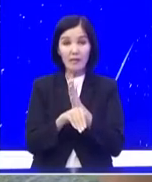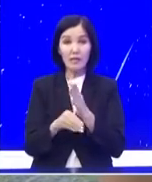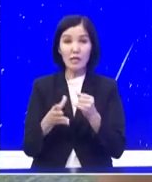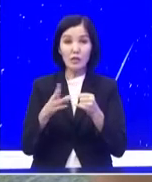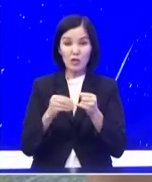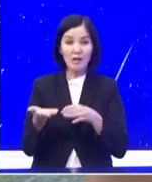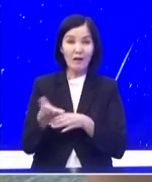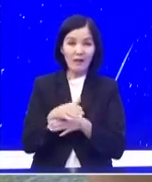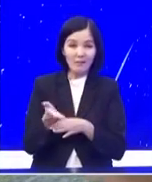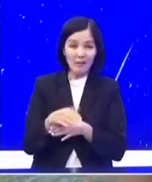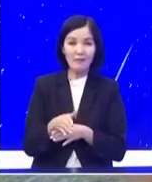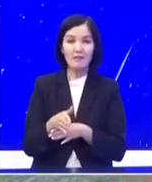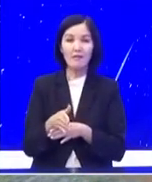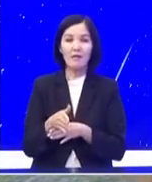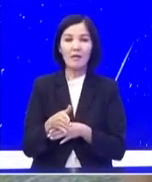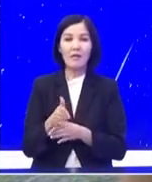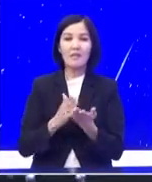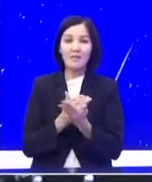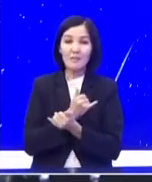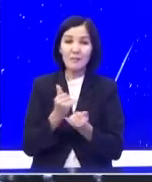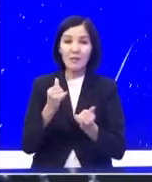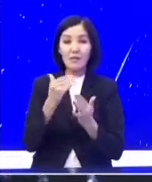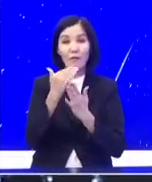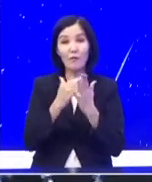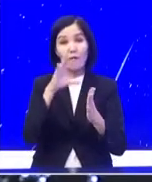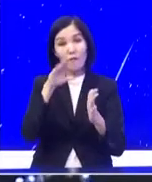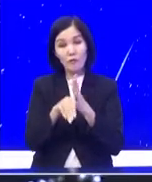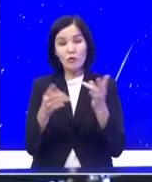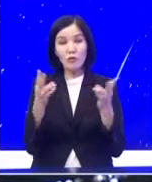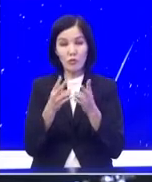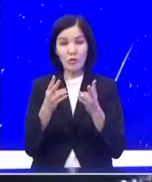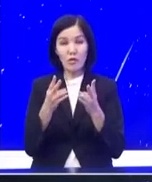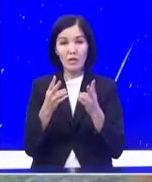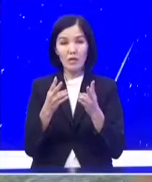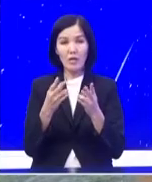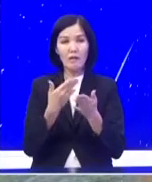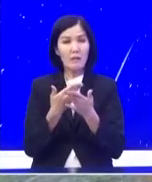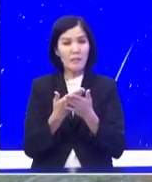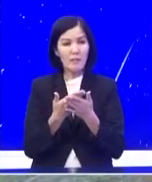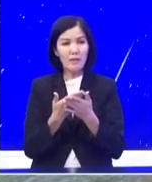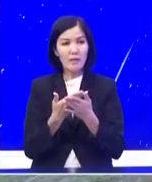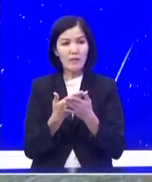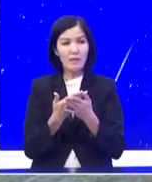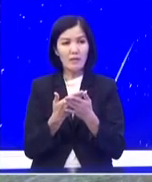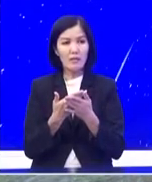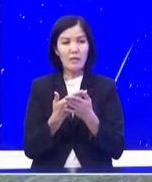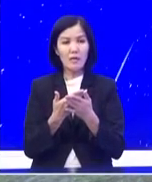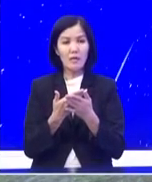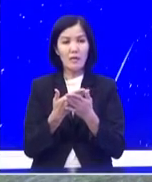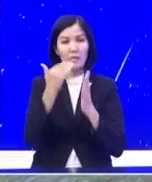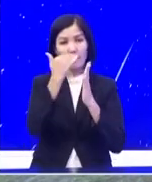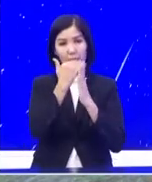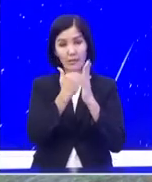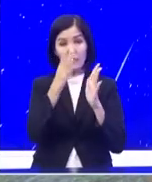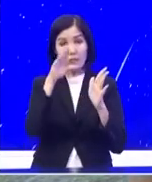қабіршілердің услугаларын қосу керекші. Үйткен онсыз болмайды. Пока қабіршілердің услугасын жаңағы